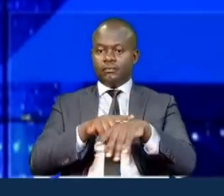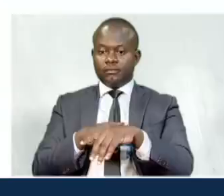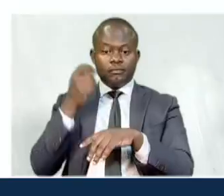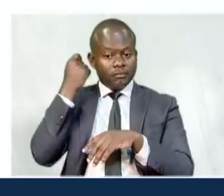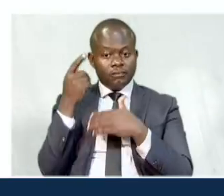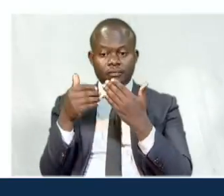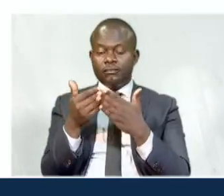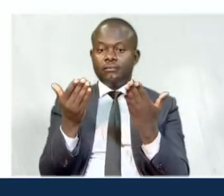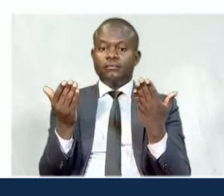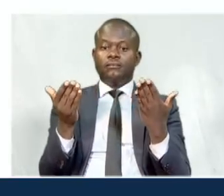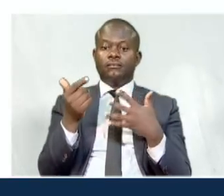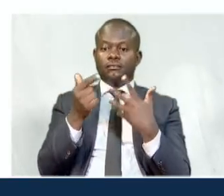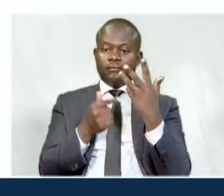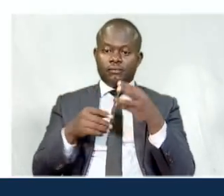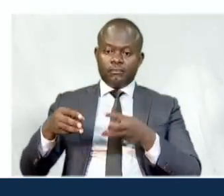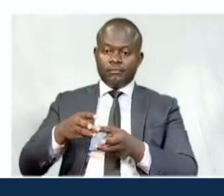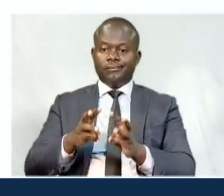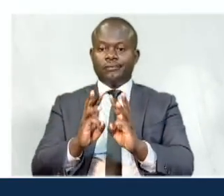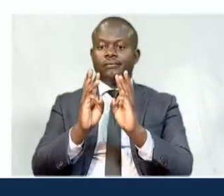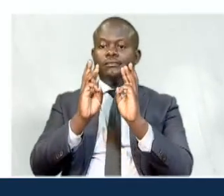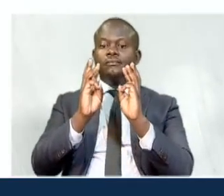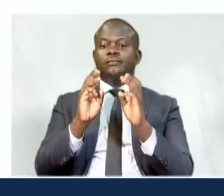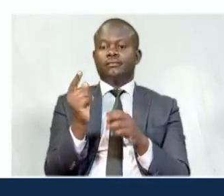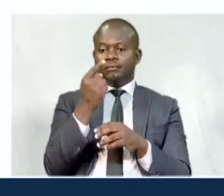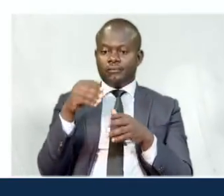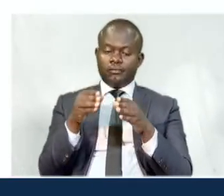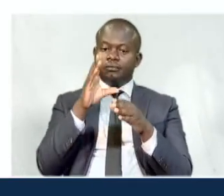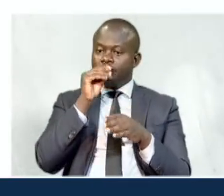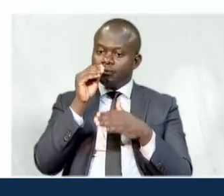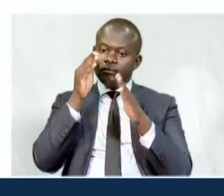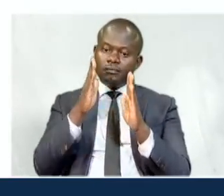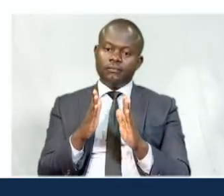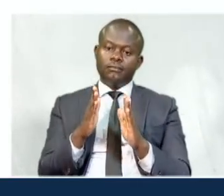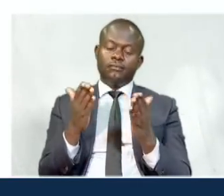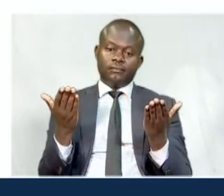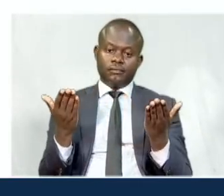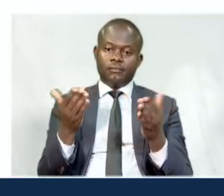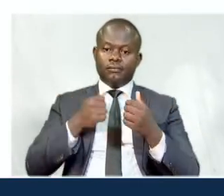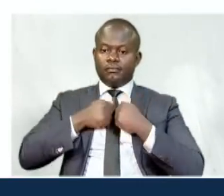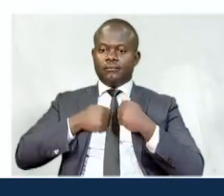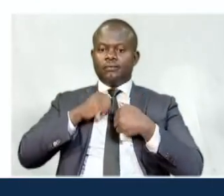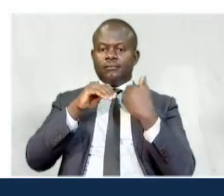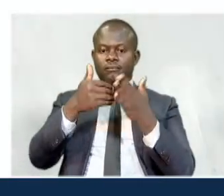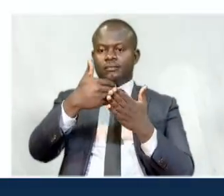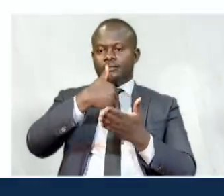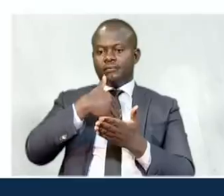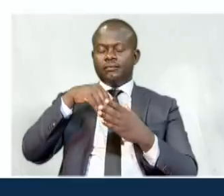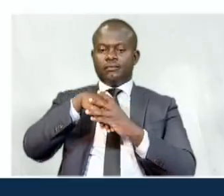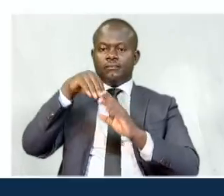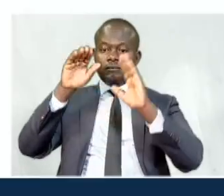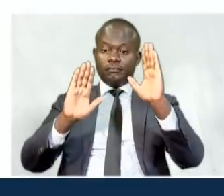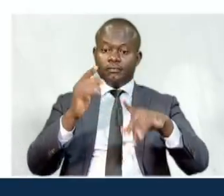rero ibyo ni uburyo bumwe umuntu yavuga ko abanyarwanda bagiramo uruhare,